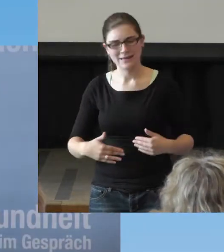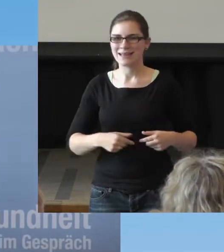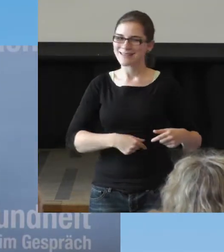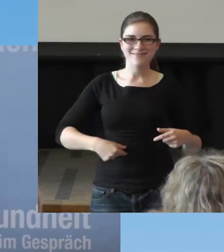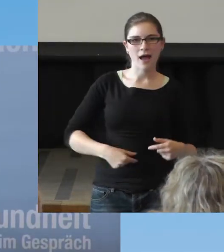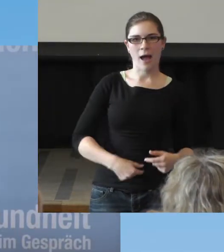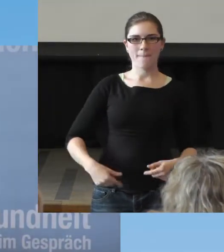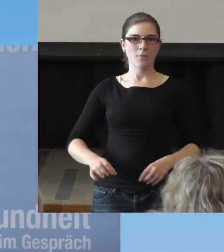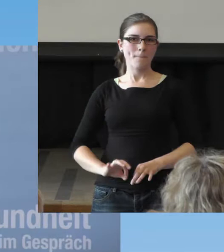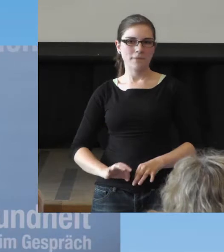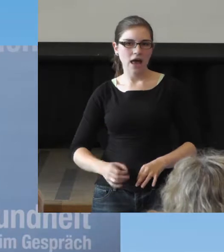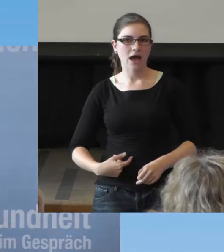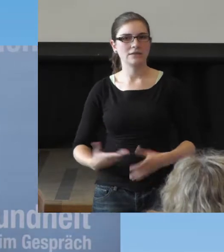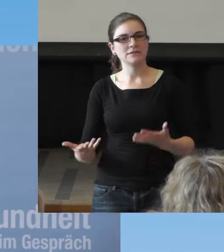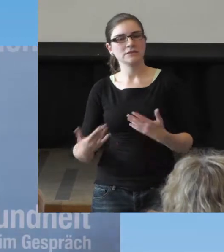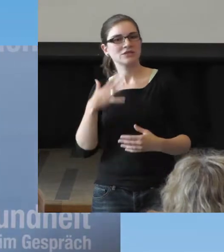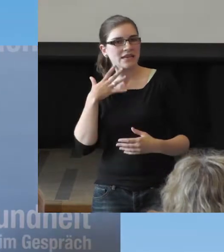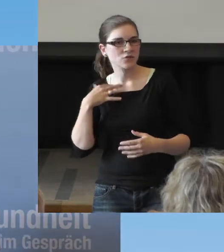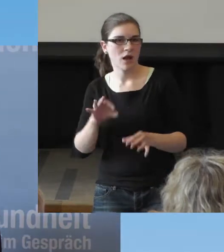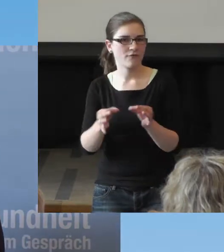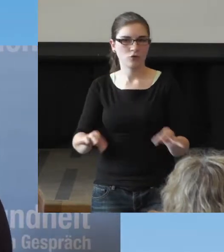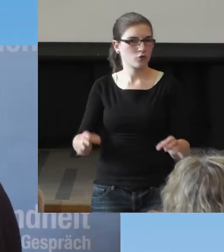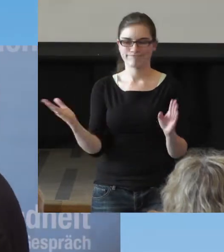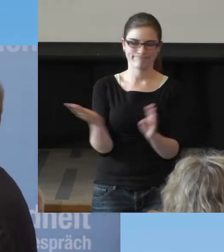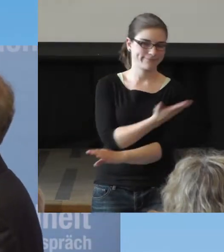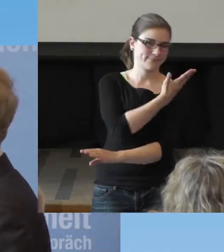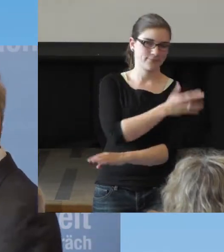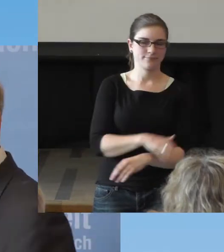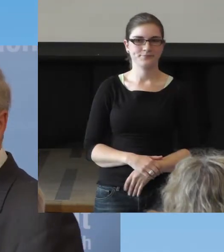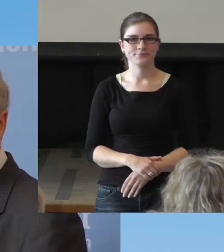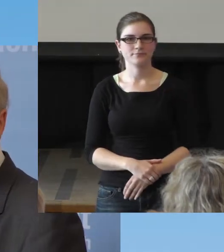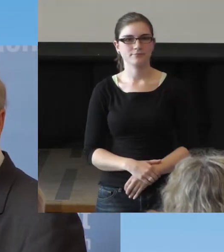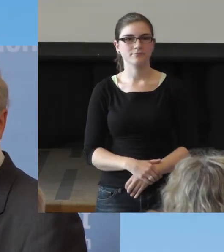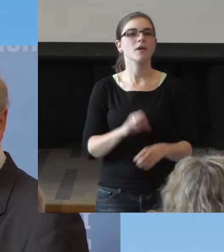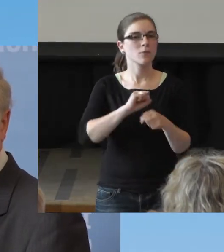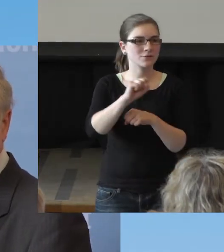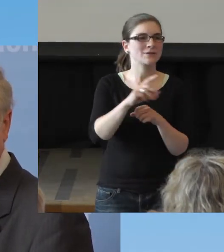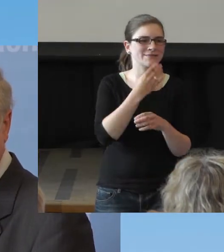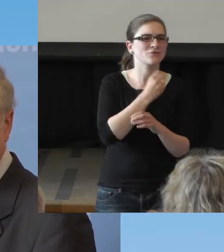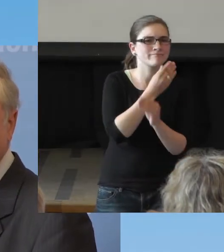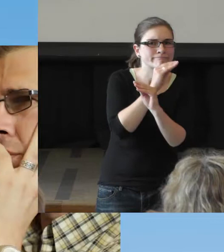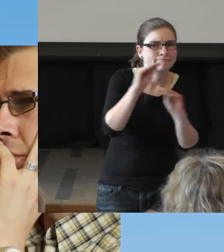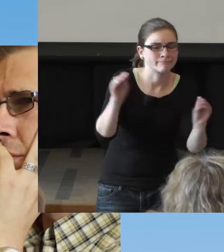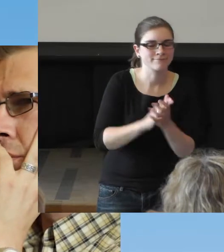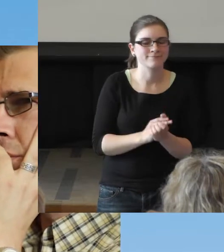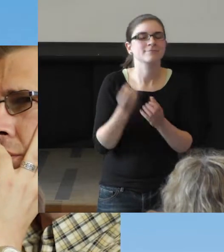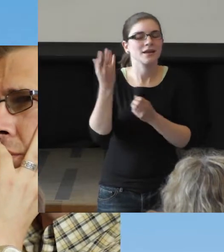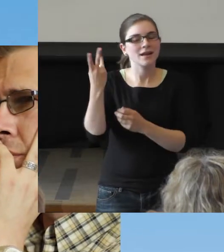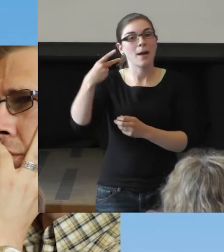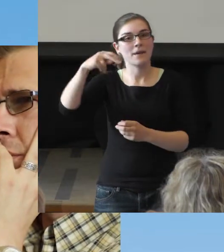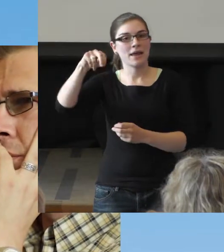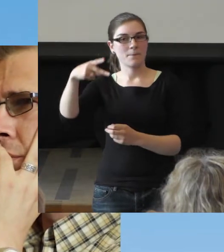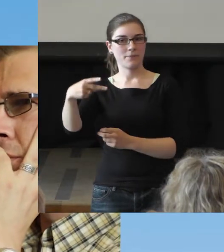und der Sexualfunktion, dann machen wir das mal so, dann überschlagen wir das jetzt mal. Aber trotzdem, darauf hingewiesen sei es natürlich schon, dass bei einer